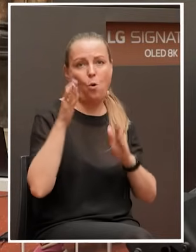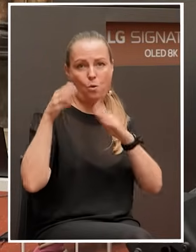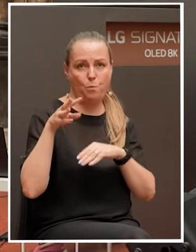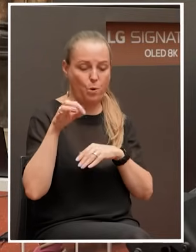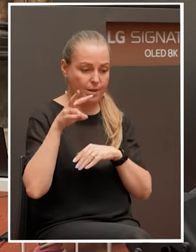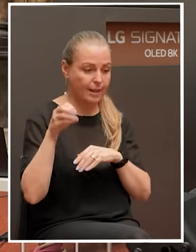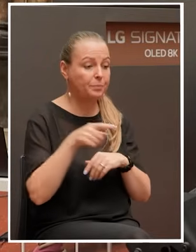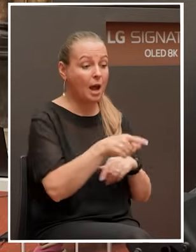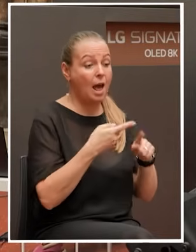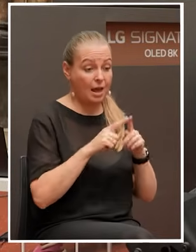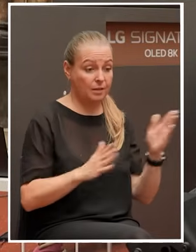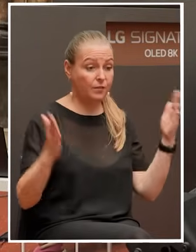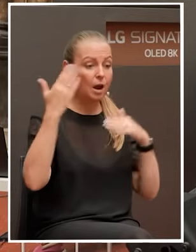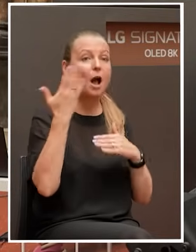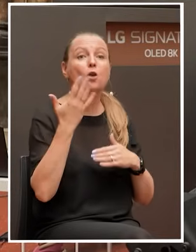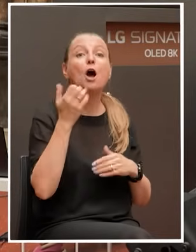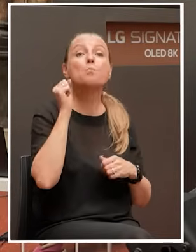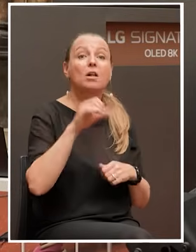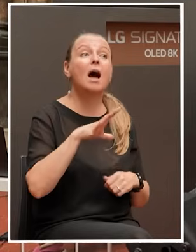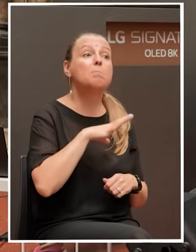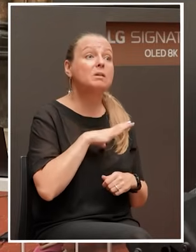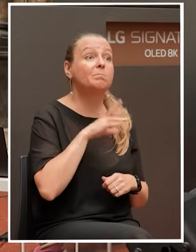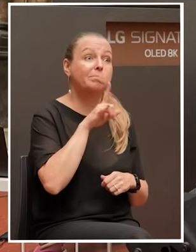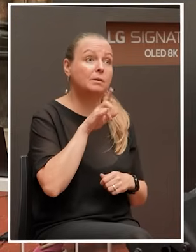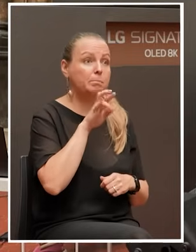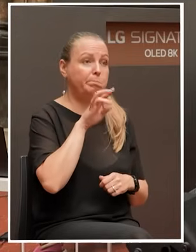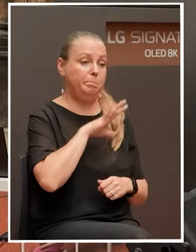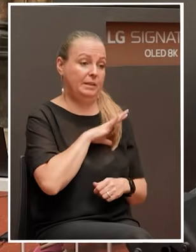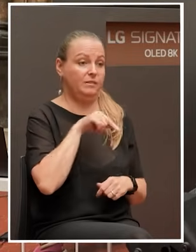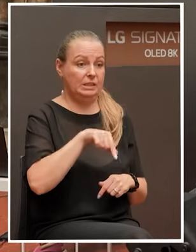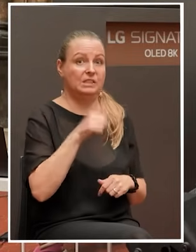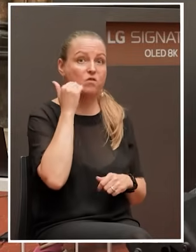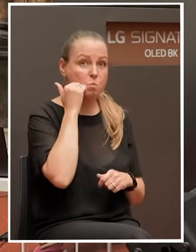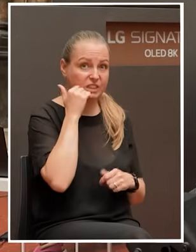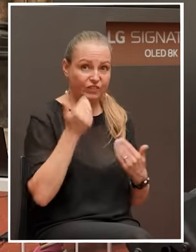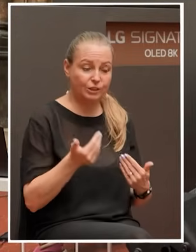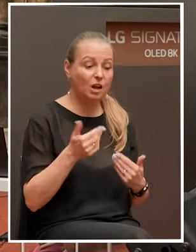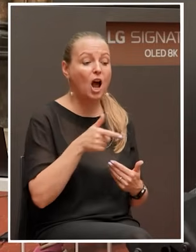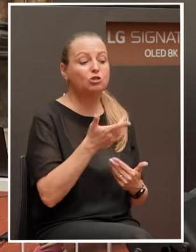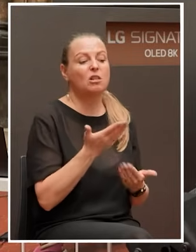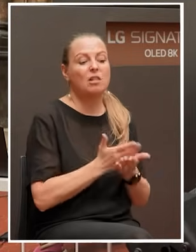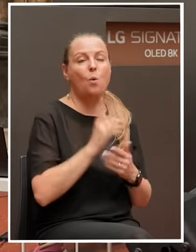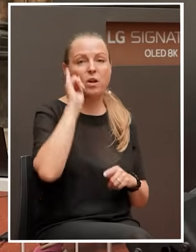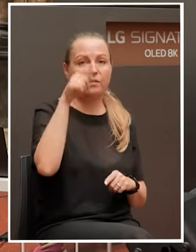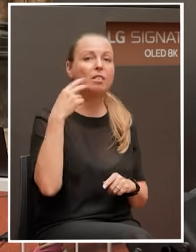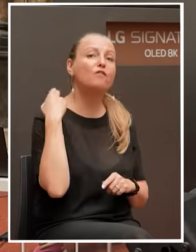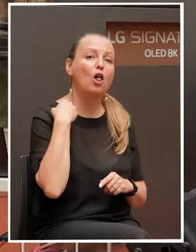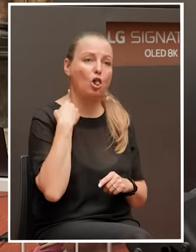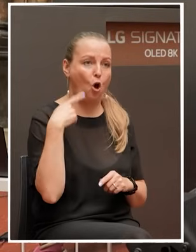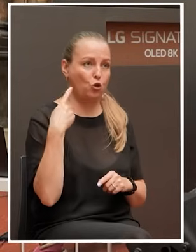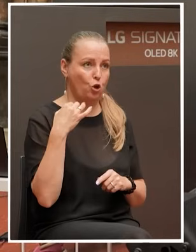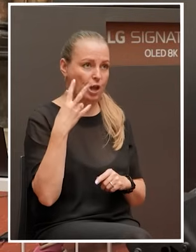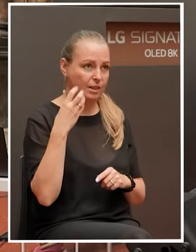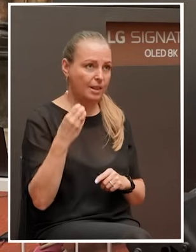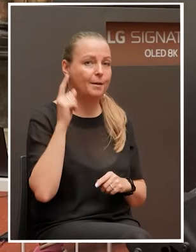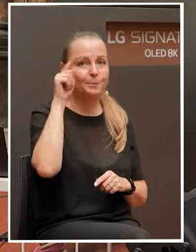Это вещь, которая могла бы быть в Москве сейчас, она на лондонской выставке